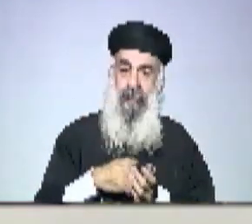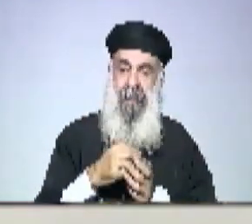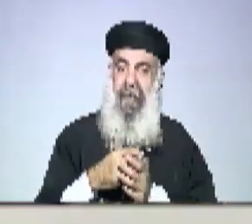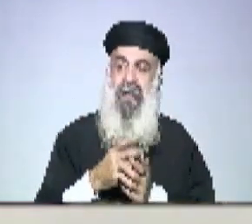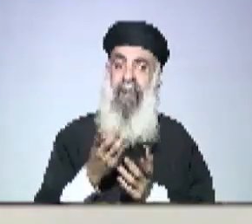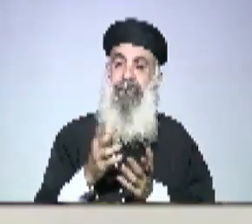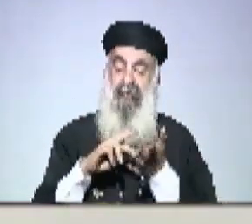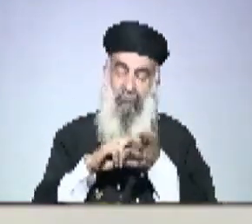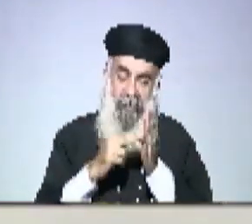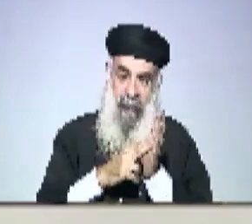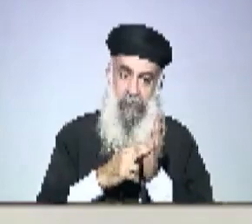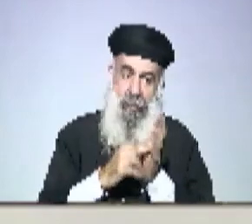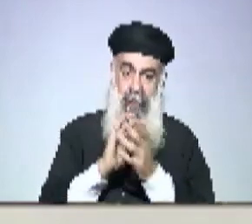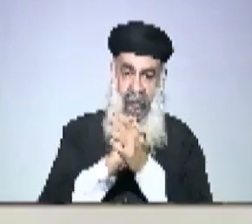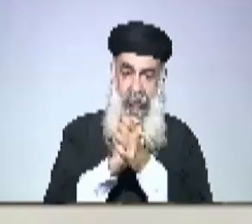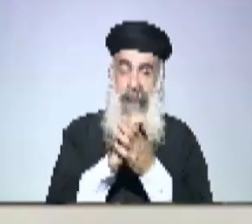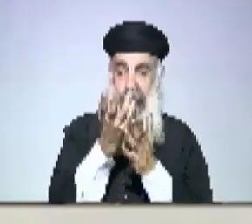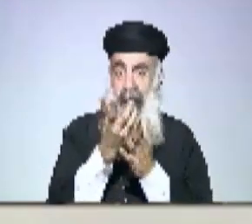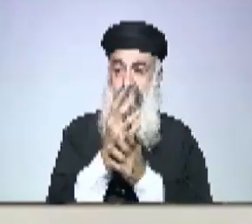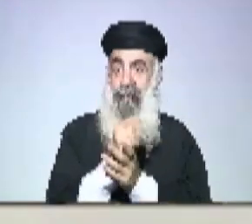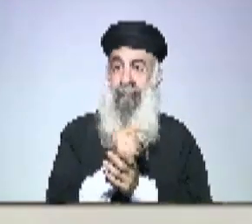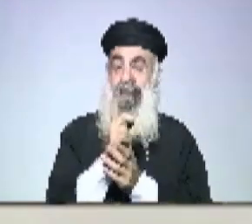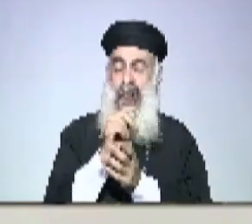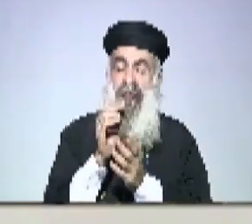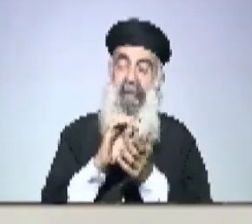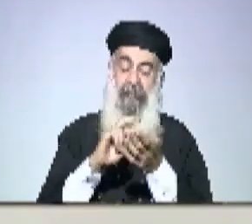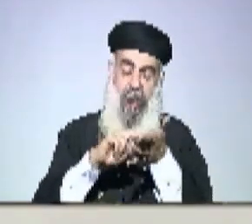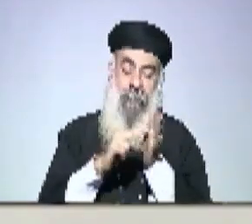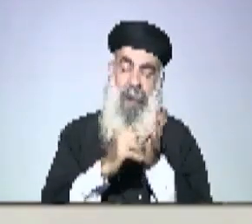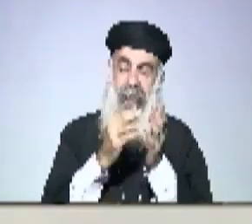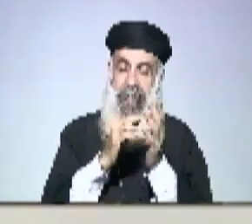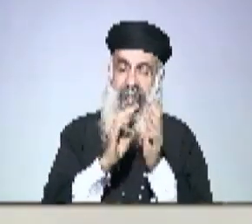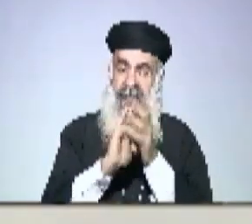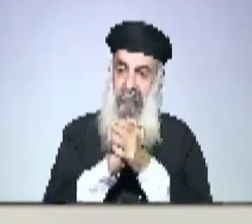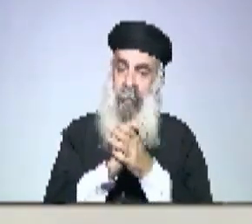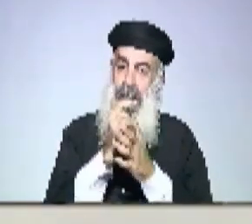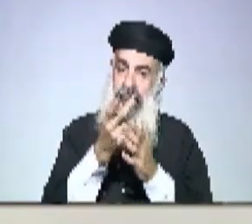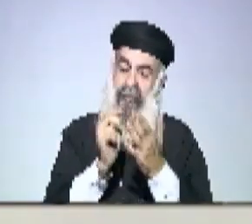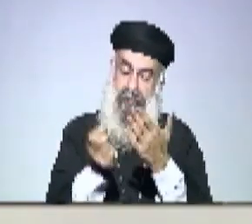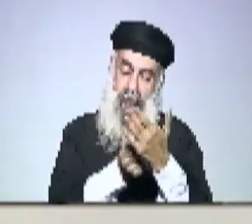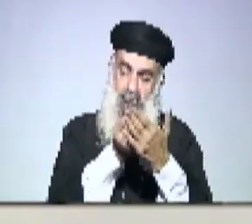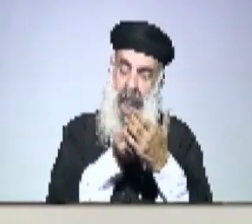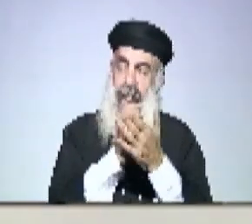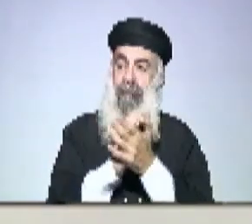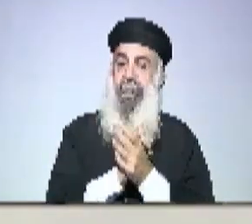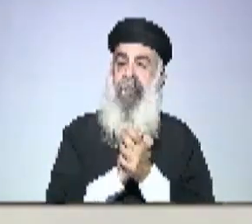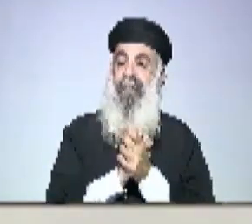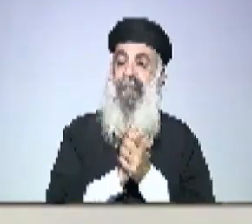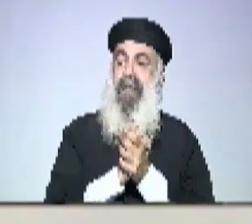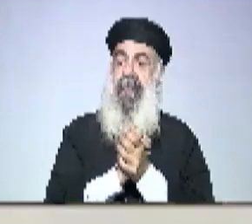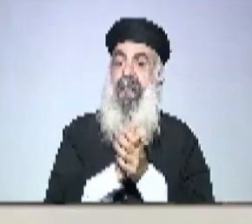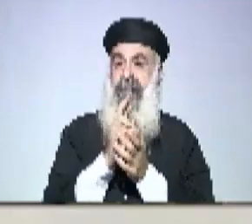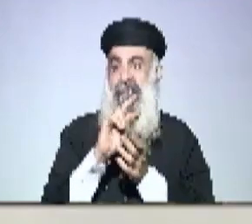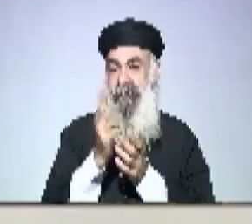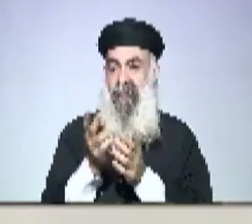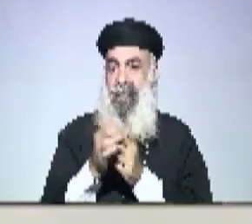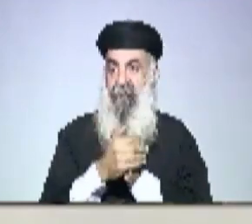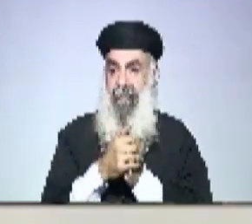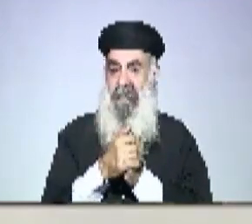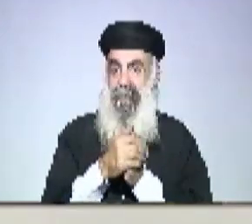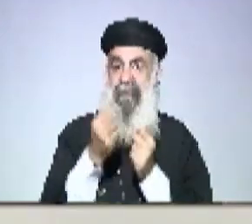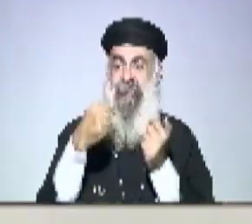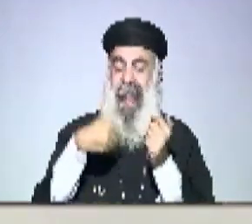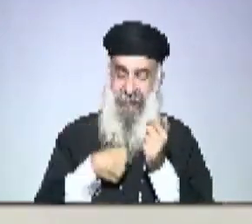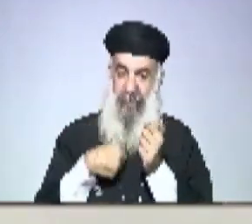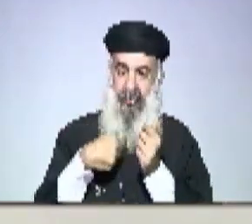اللي عملوها ابائنا الرسل موجوده في سفر الاعمال طبعا استثناء لما اكون انا